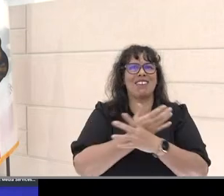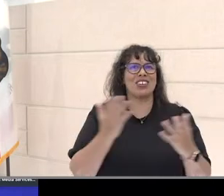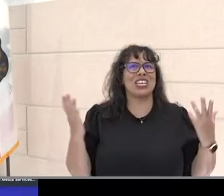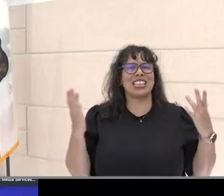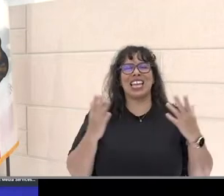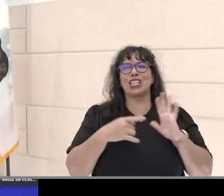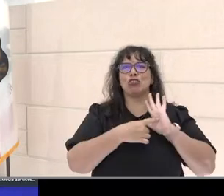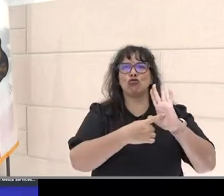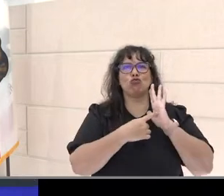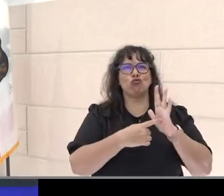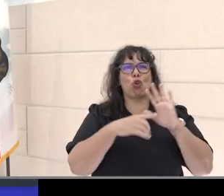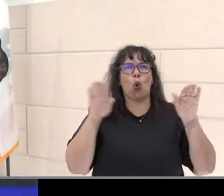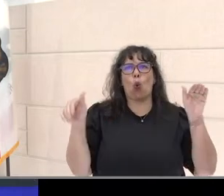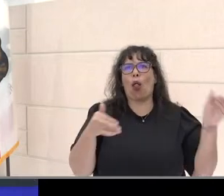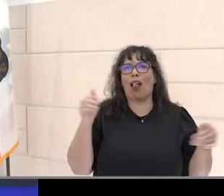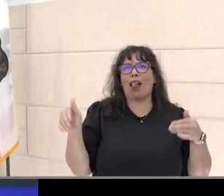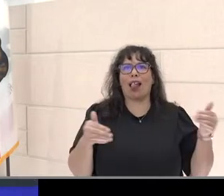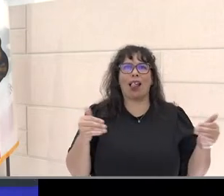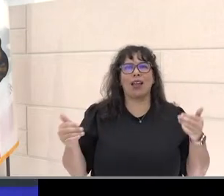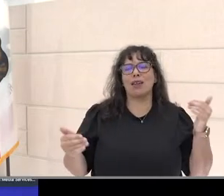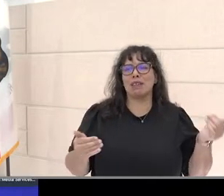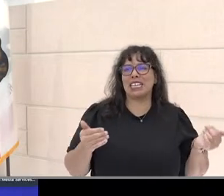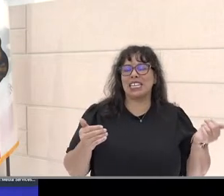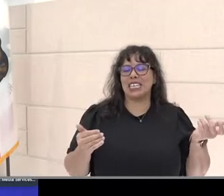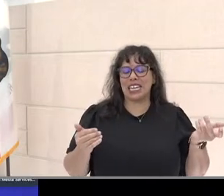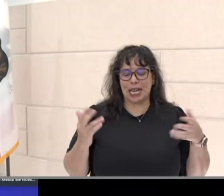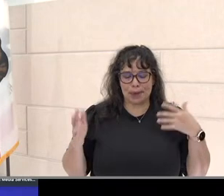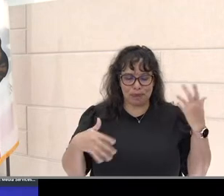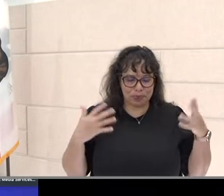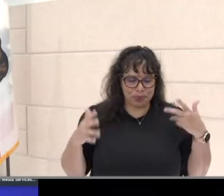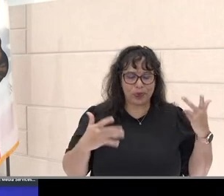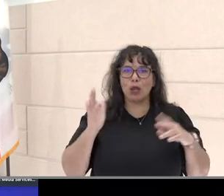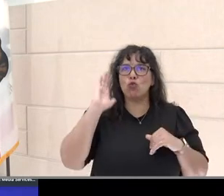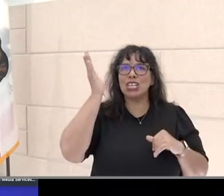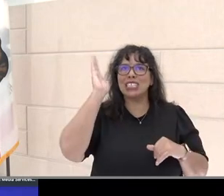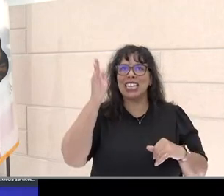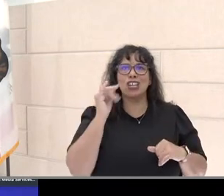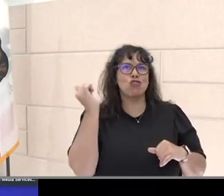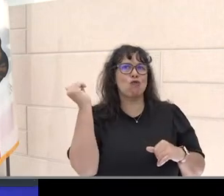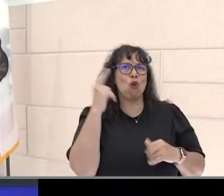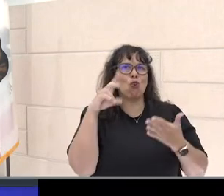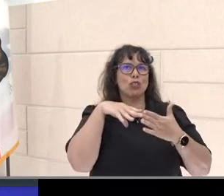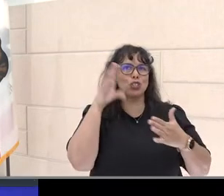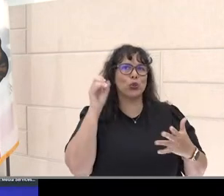เจียวิดีโอดับใบจะบังหายเสาะขนมกาตะตัวเสาะตลับโจเรียนวิ่ง